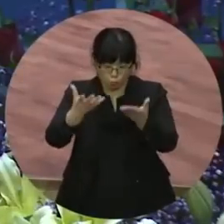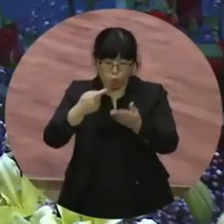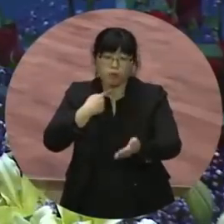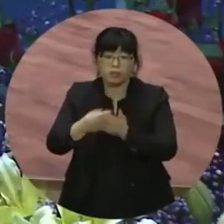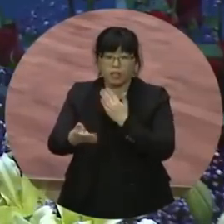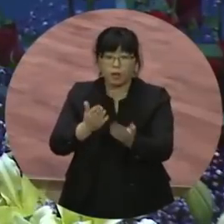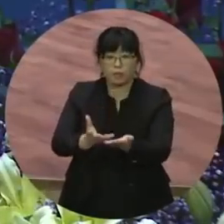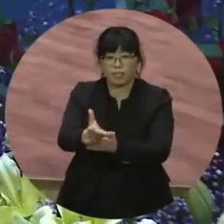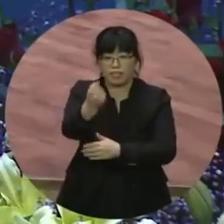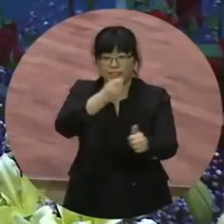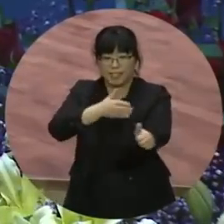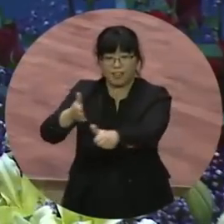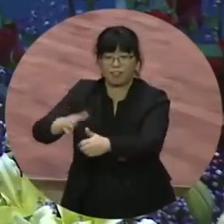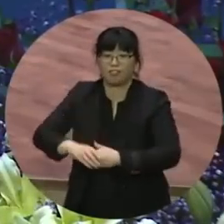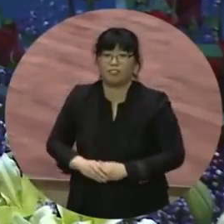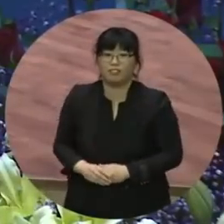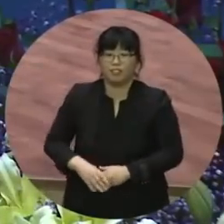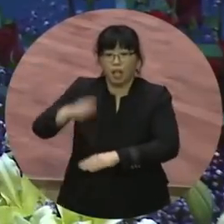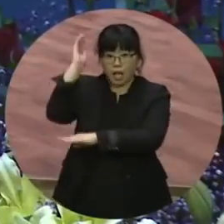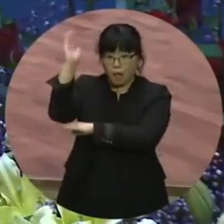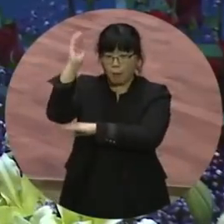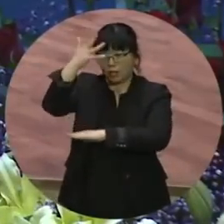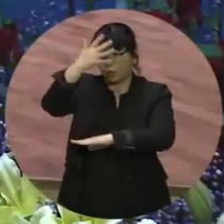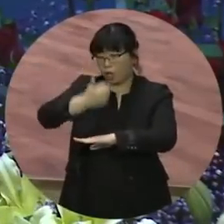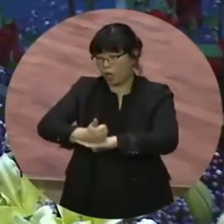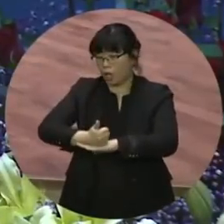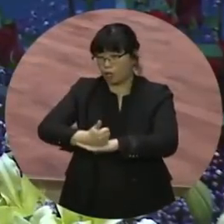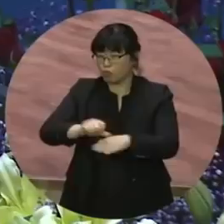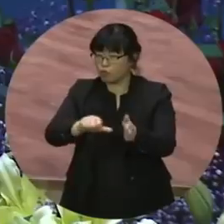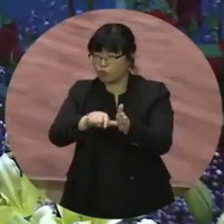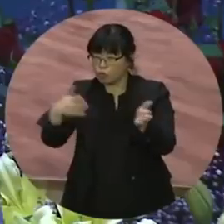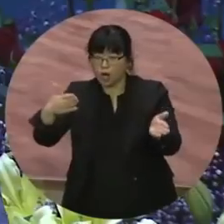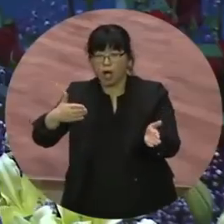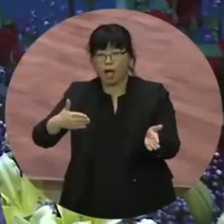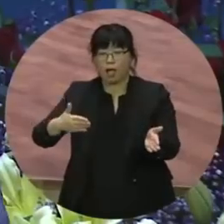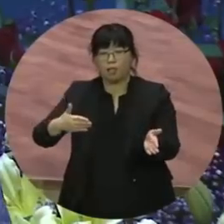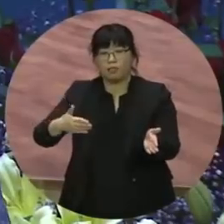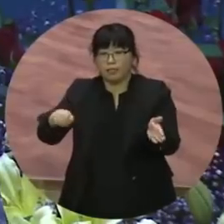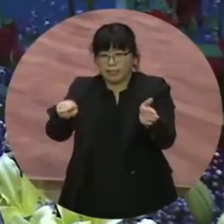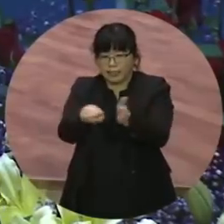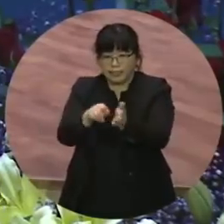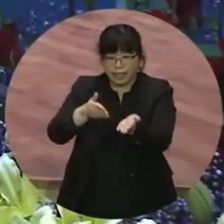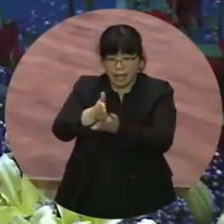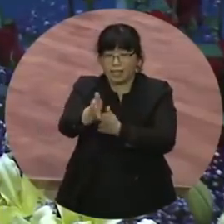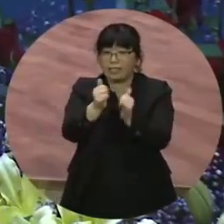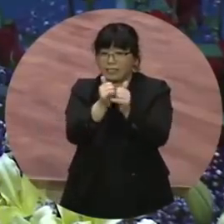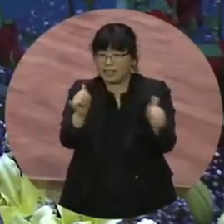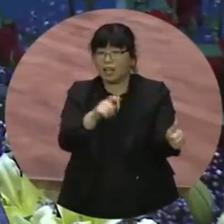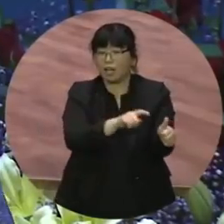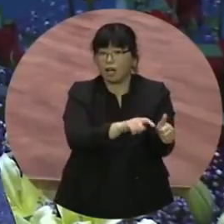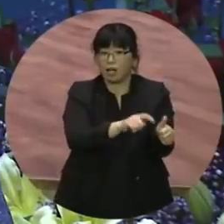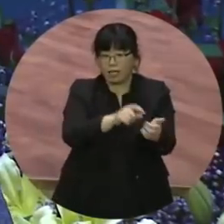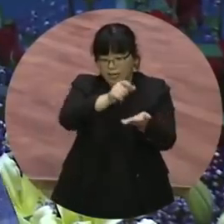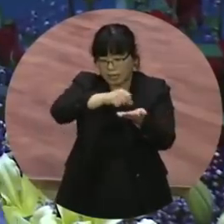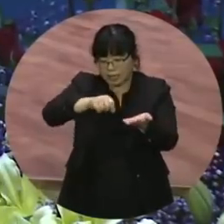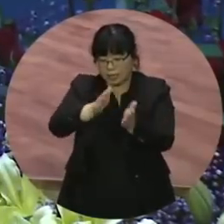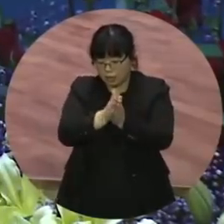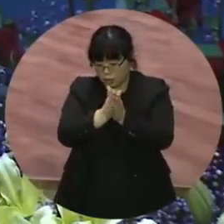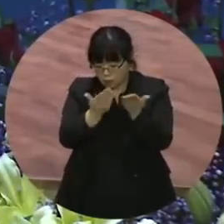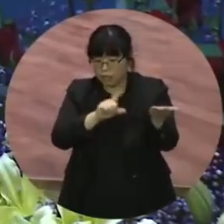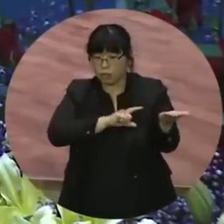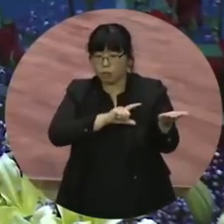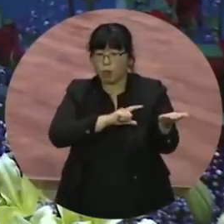결론입니다. 유명한 신학자 C.S. 루이스가 쓴 고통의 문제라는 책이 있습니다.